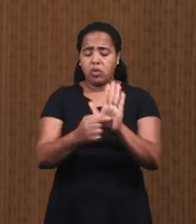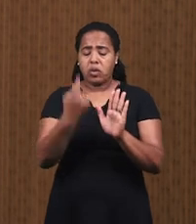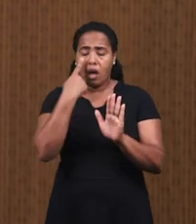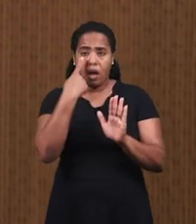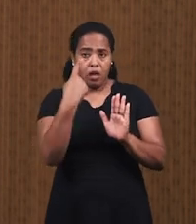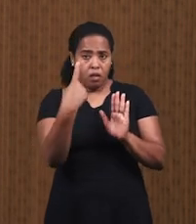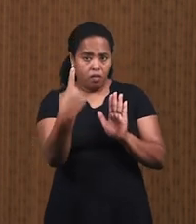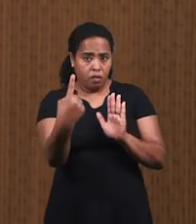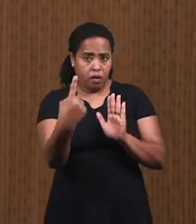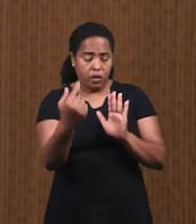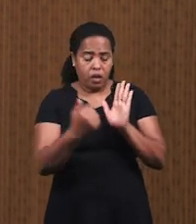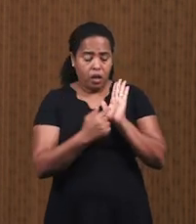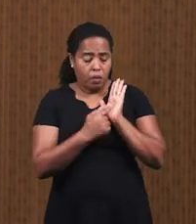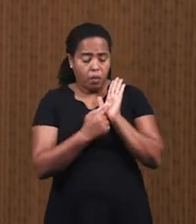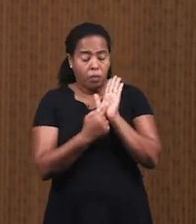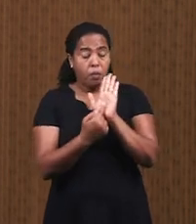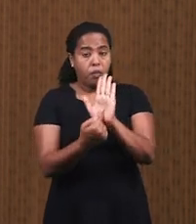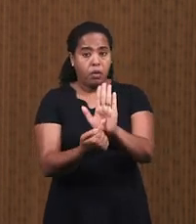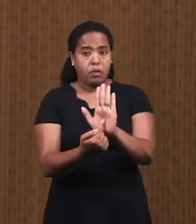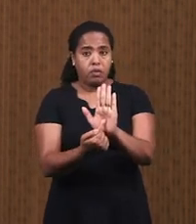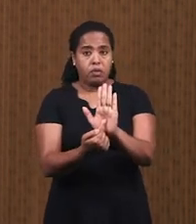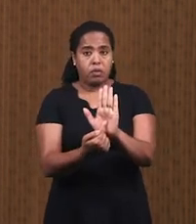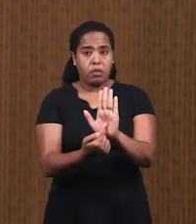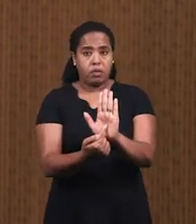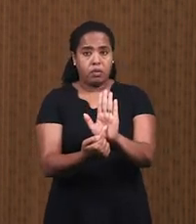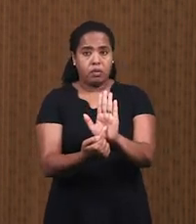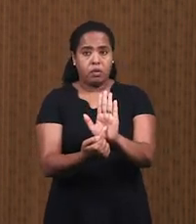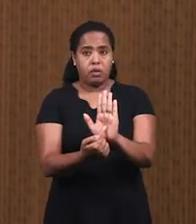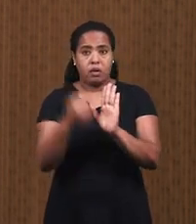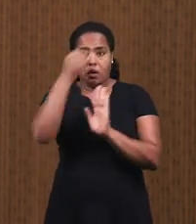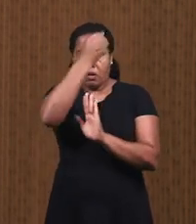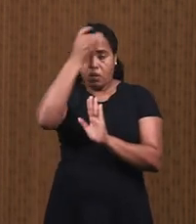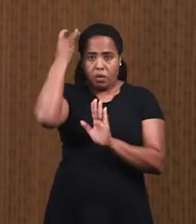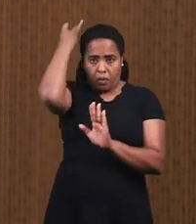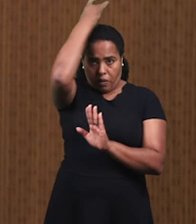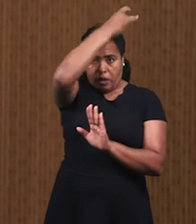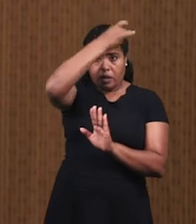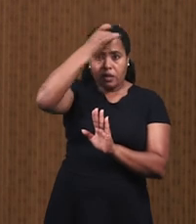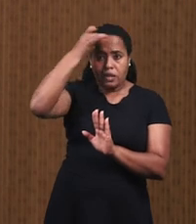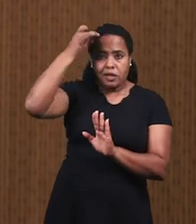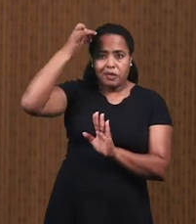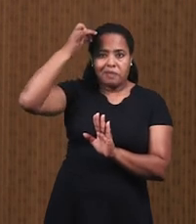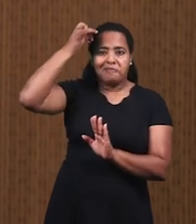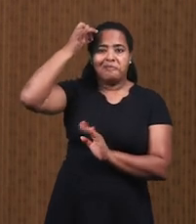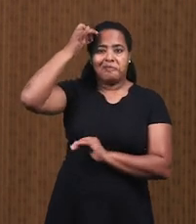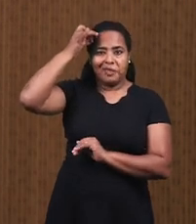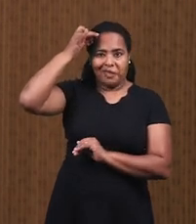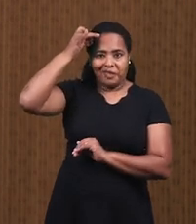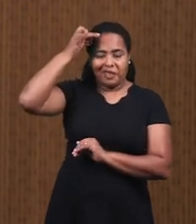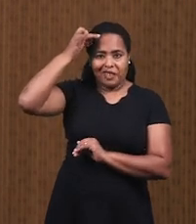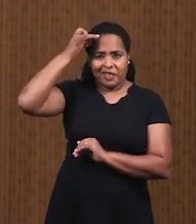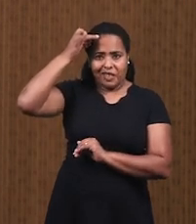интересную вещь он говорит. Он говорит, что Дух Святой